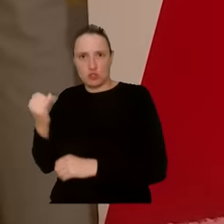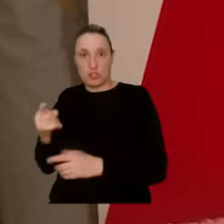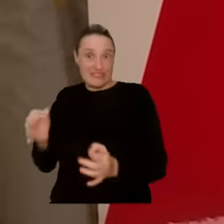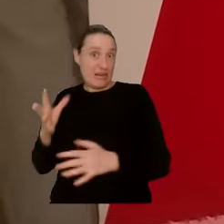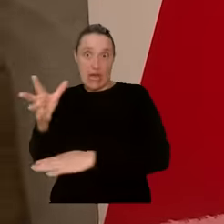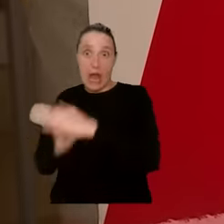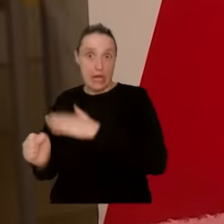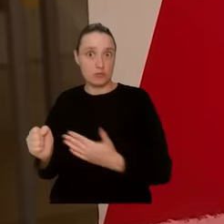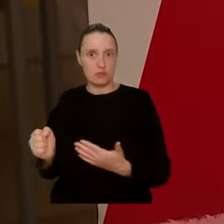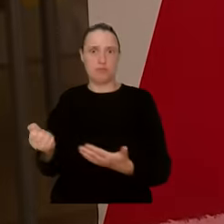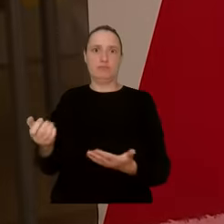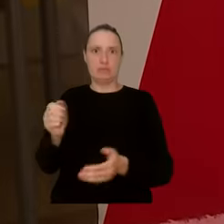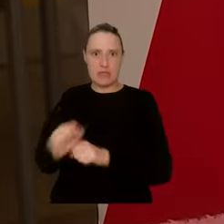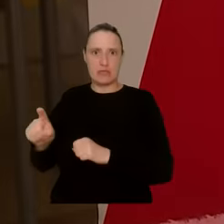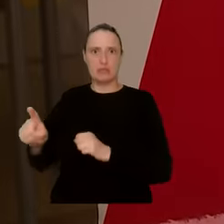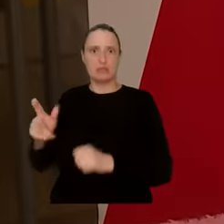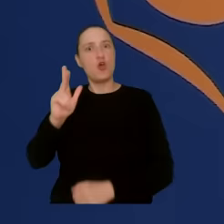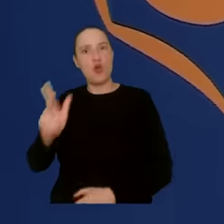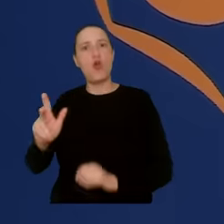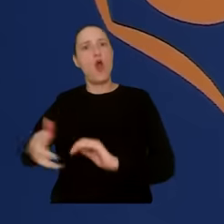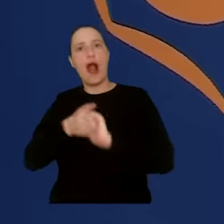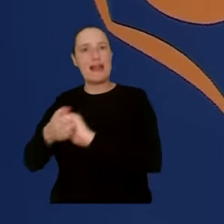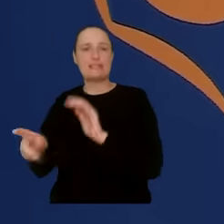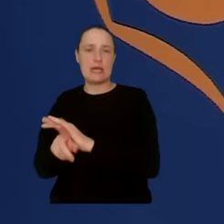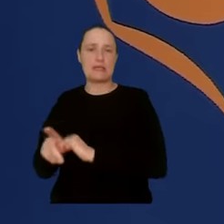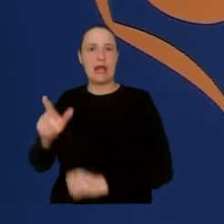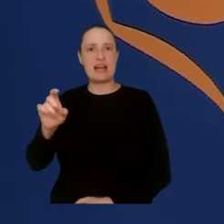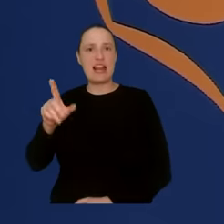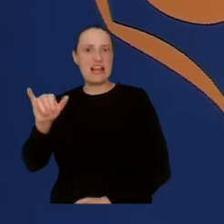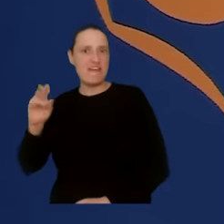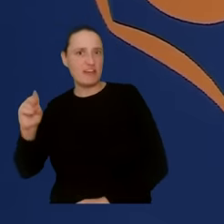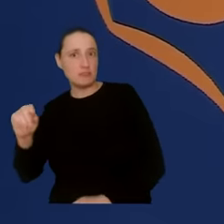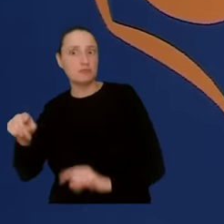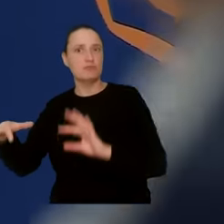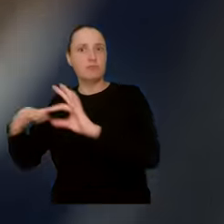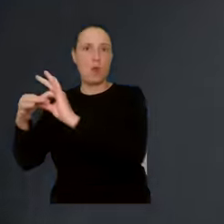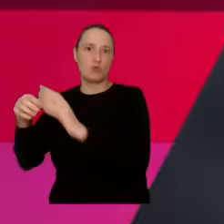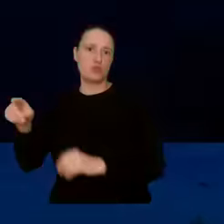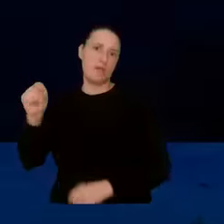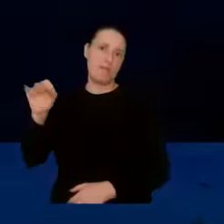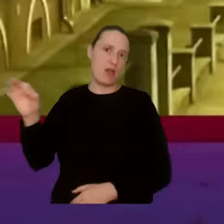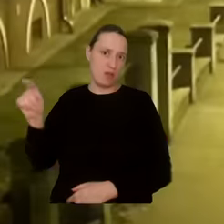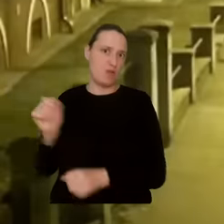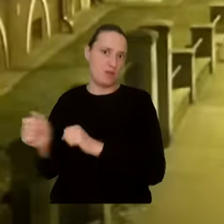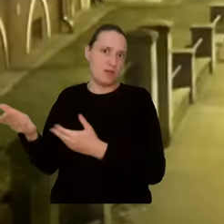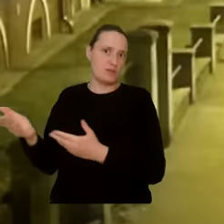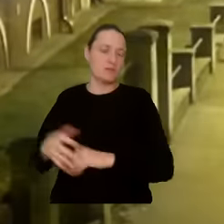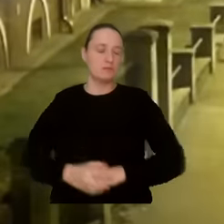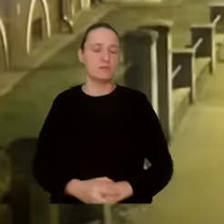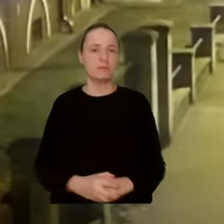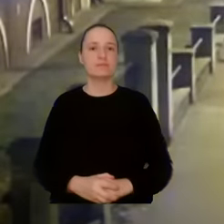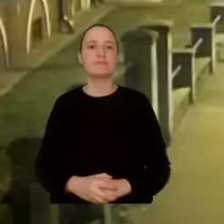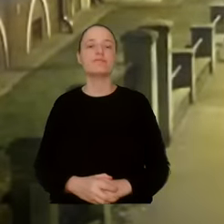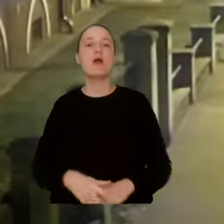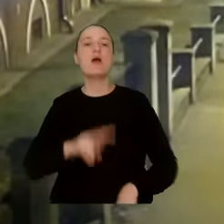J. startuje z listy Koalicji dla Gliwic Zygmunta Frankiewicza, senatora związanego z Platformą Obywatelską.